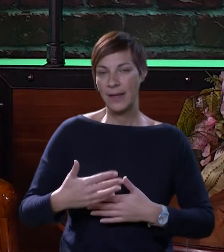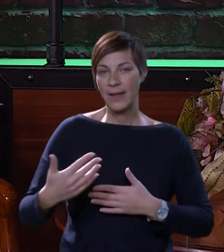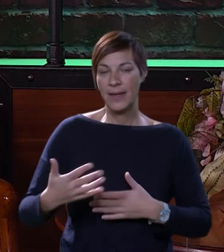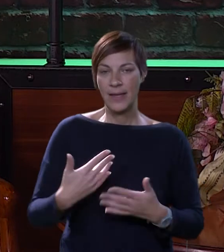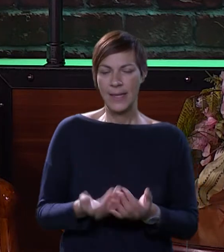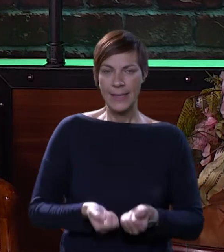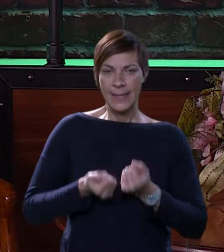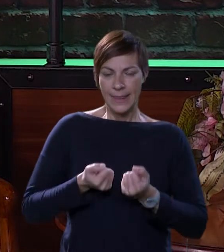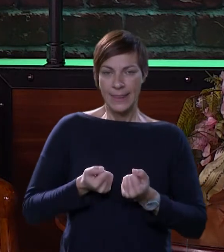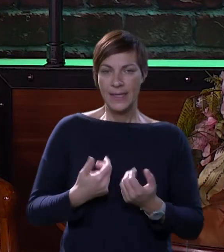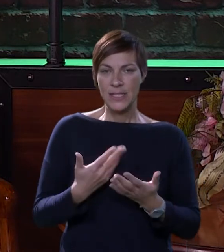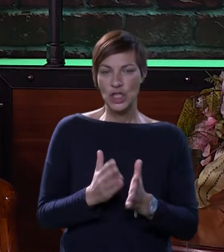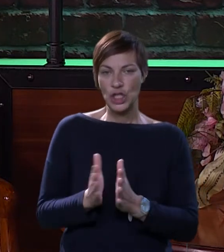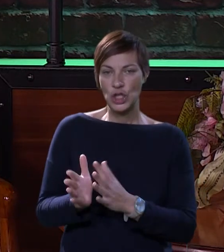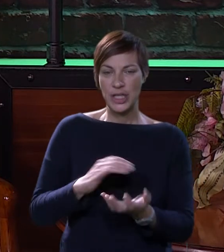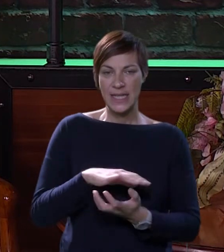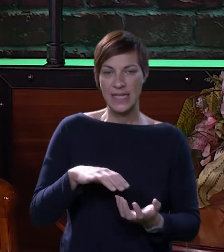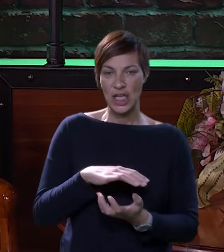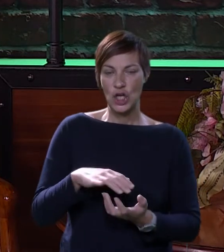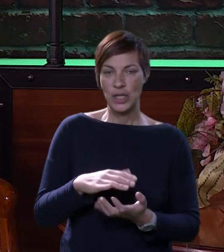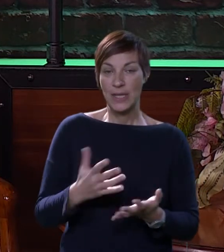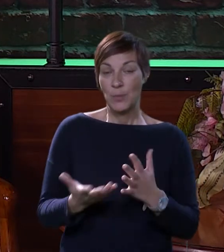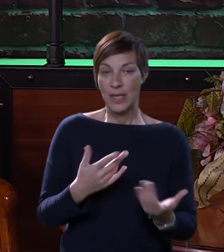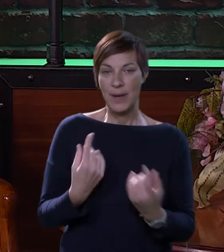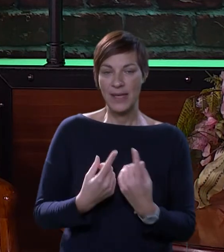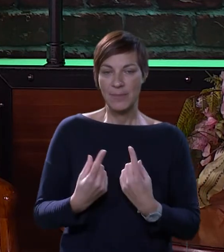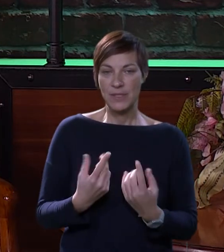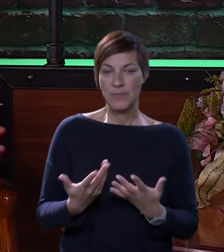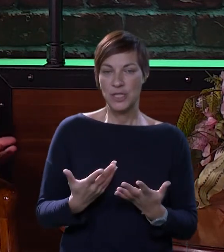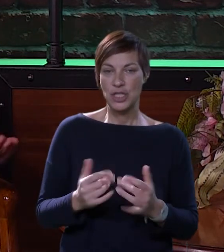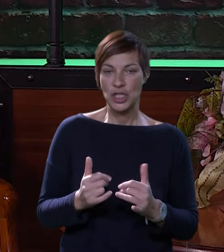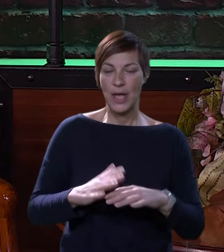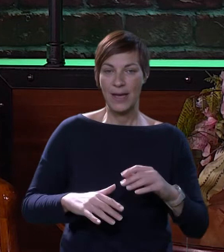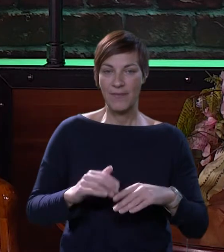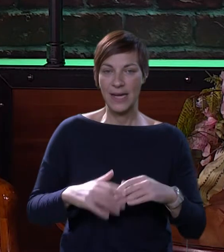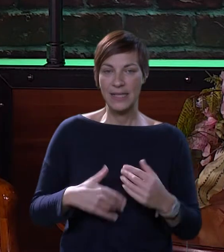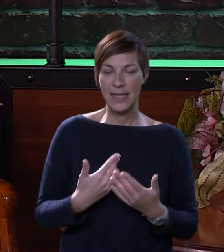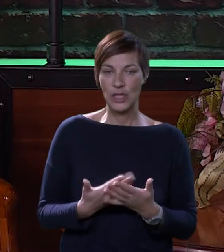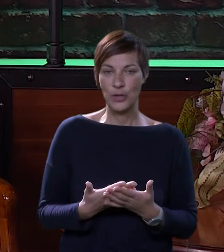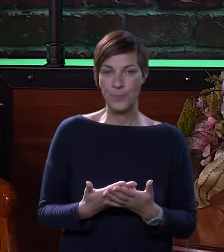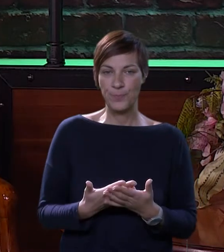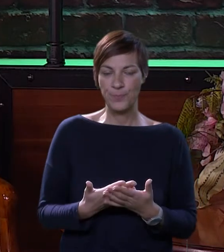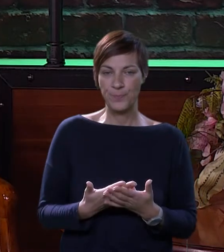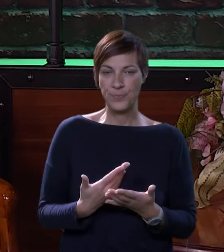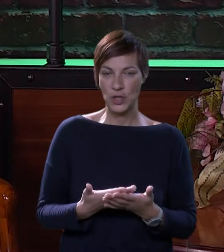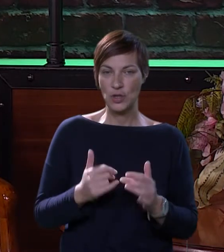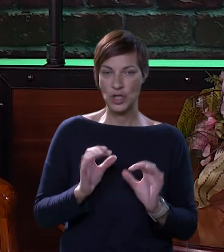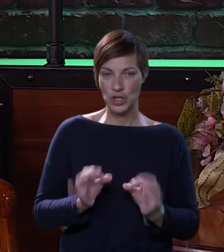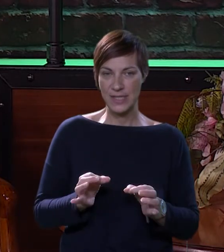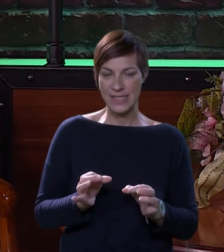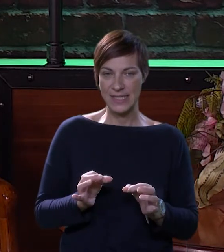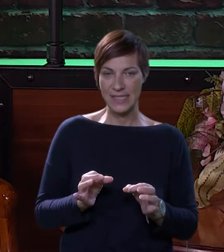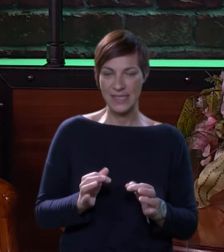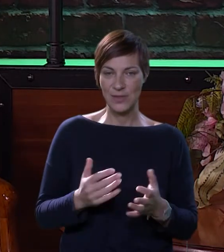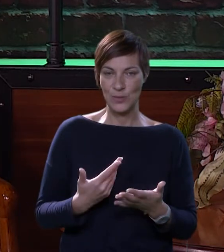tako. Teško je to odrediti, roditeljima odrediti u tim nekim situacijama što je zapravo jest kvalitetno. Ono što je